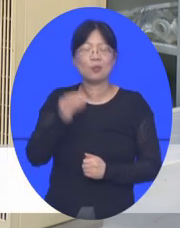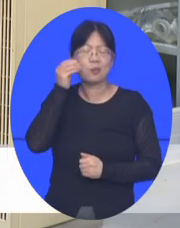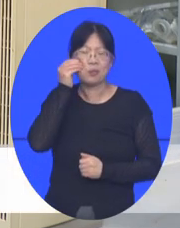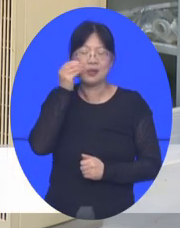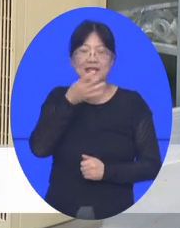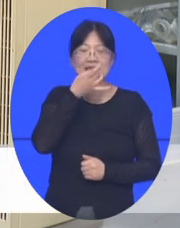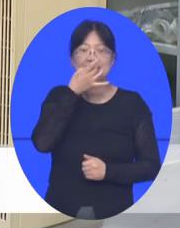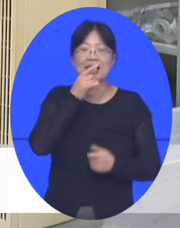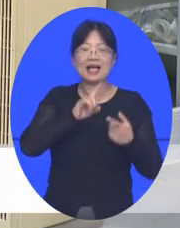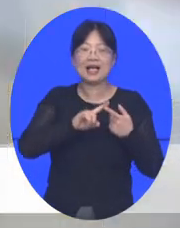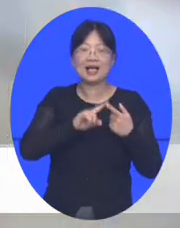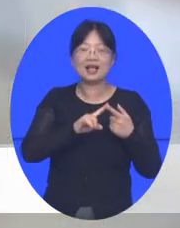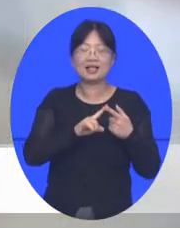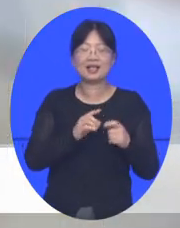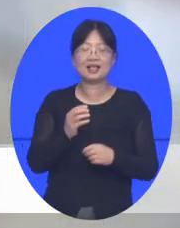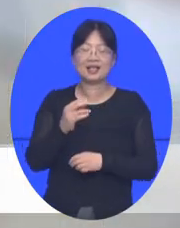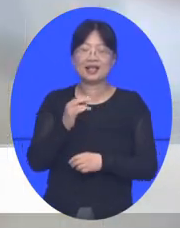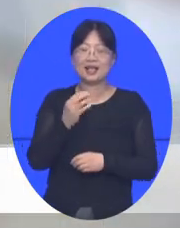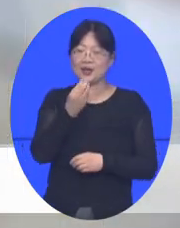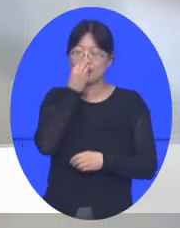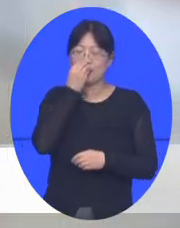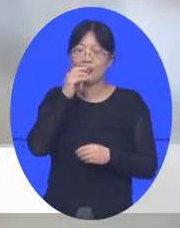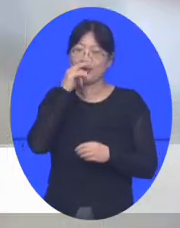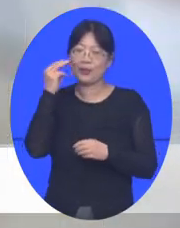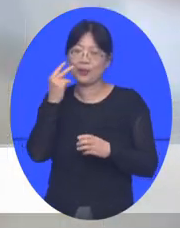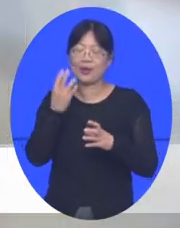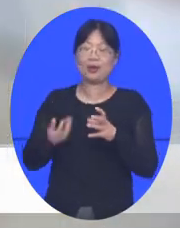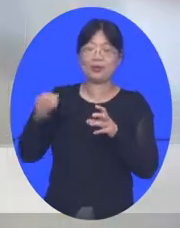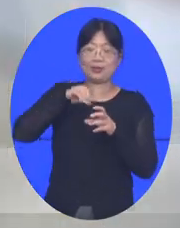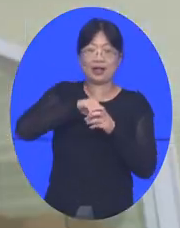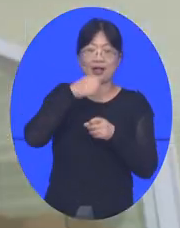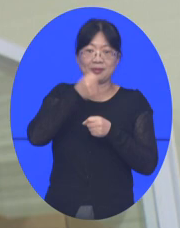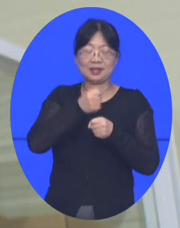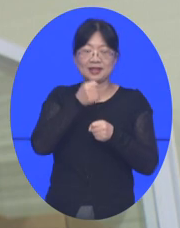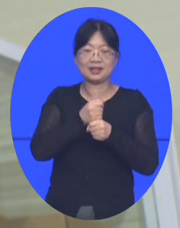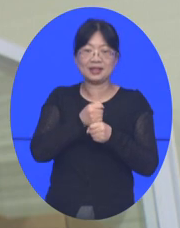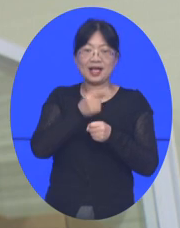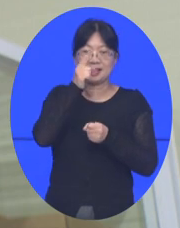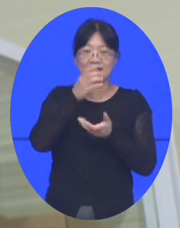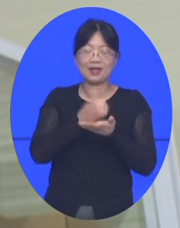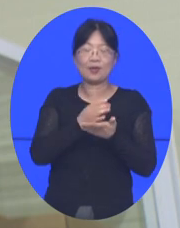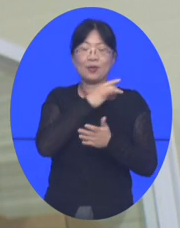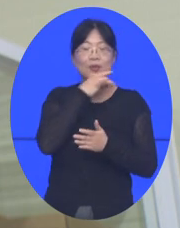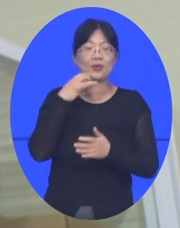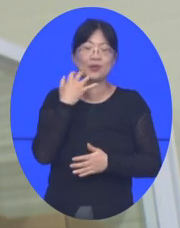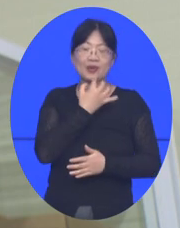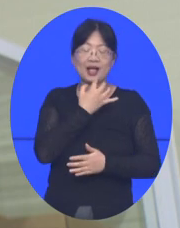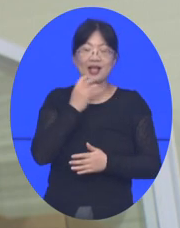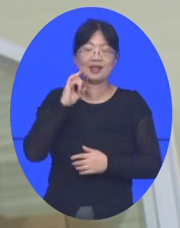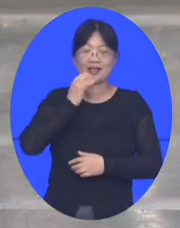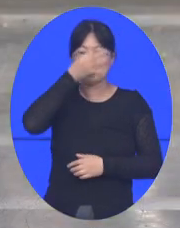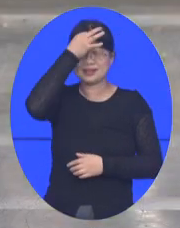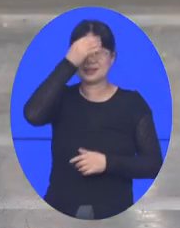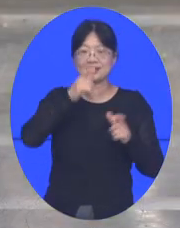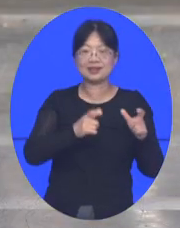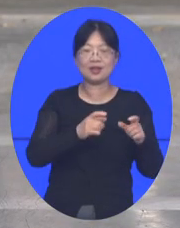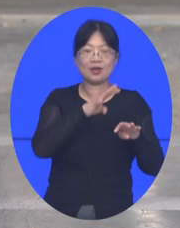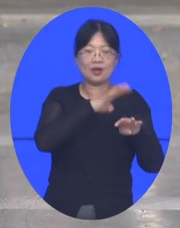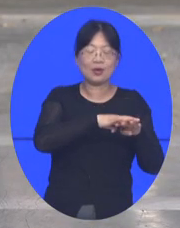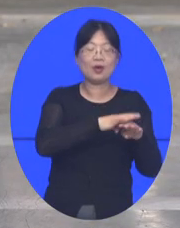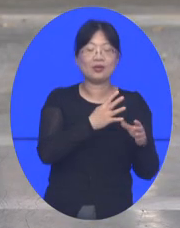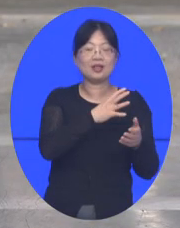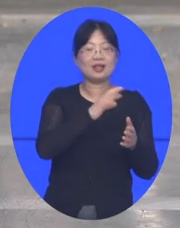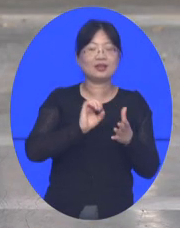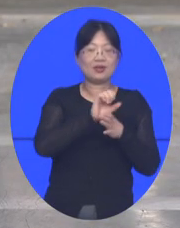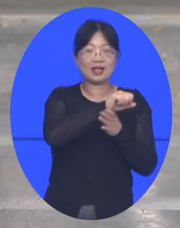발효된 쌀의 새콤한 풍미에 딸기의 상큼함과 향긋한 풍미가 만들어내는 한 잔의 분홍빛 예술. 지역 농산물을 사용하는